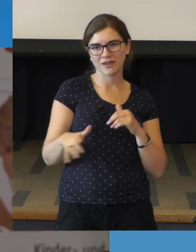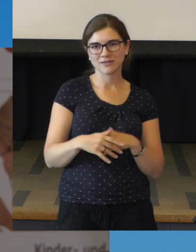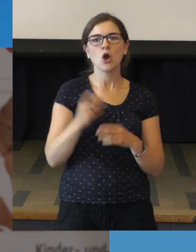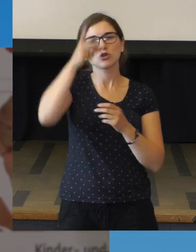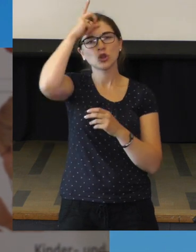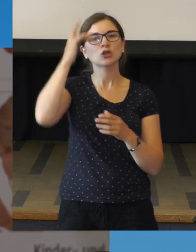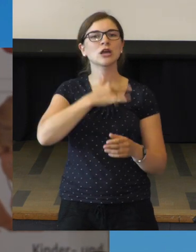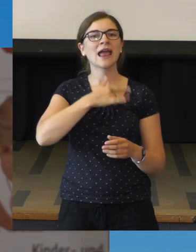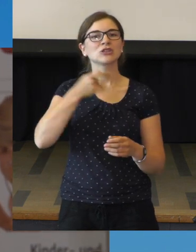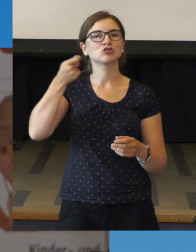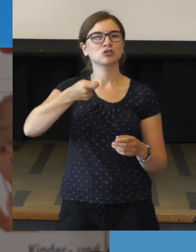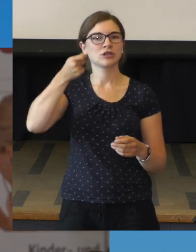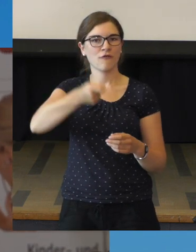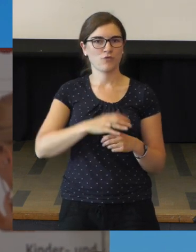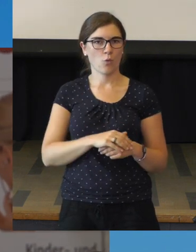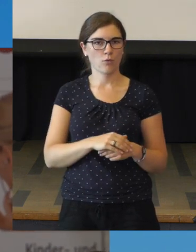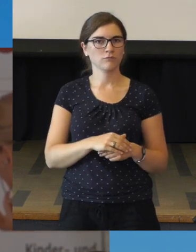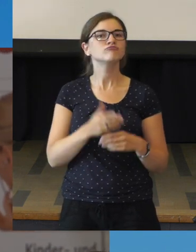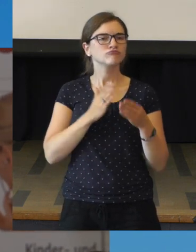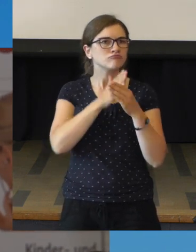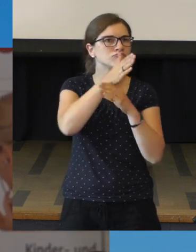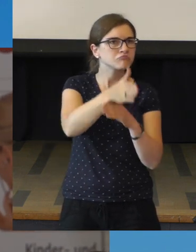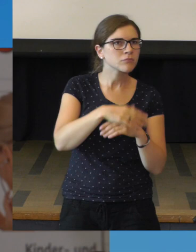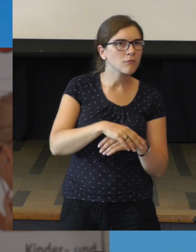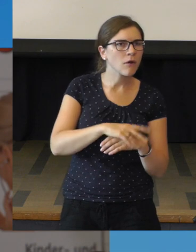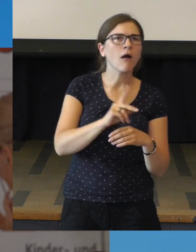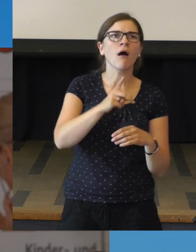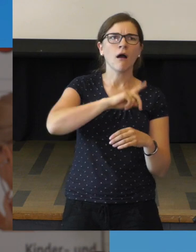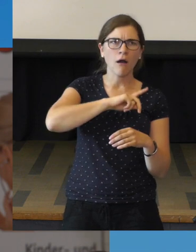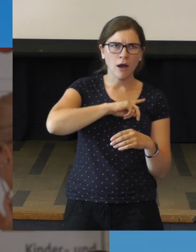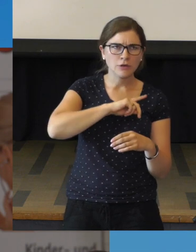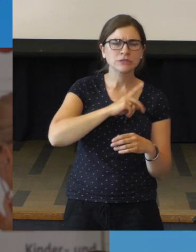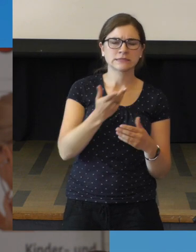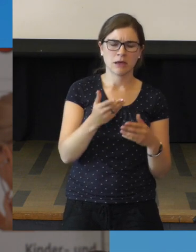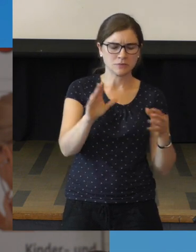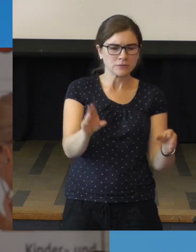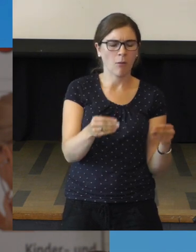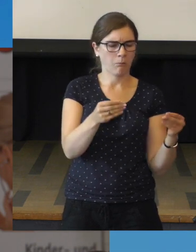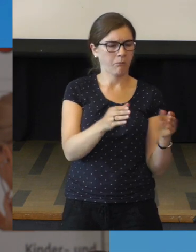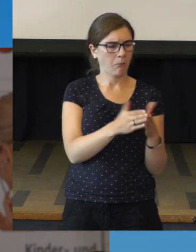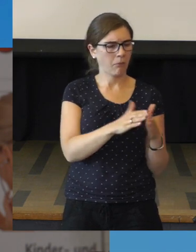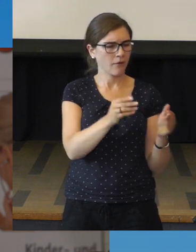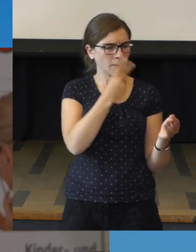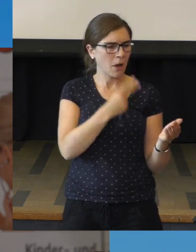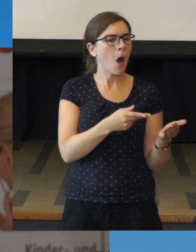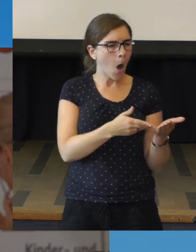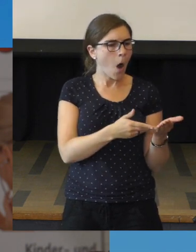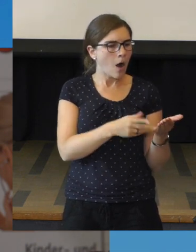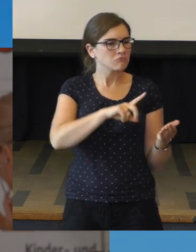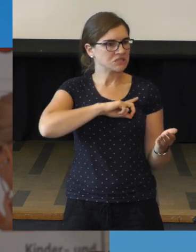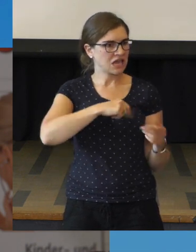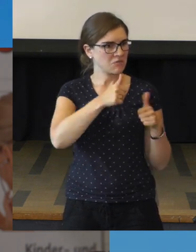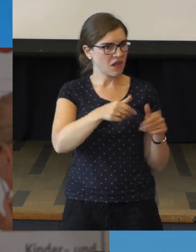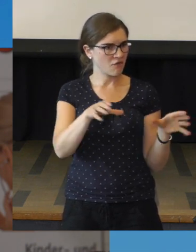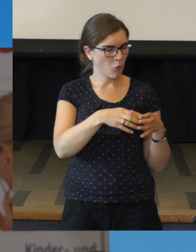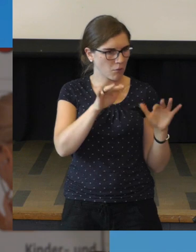Herzstiftung, bin ich von dem Herrn Zollner auf diese Herzgruppe, ein bisschen dichter an, auf diese Selbsthilfegruppe aufmerksam